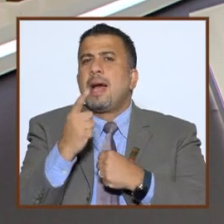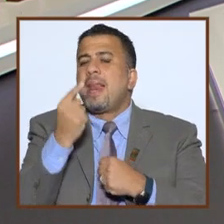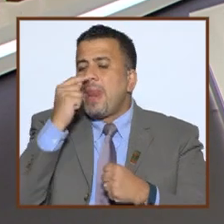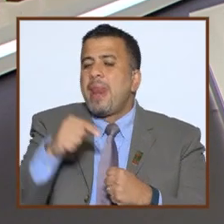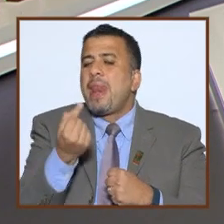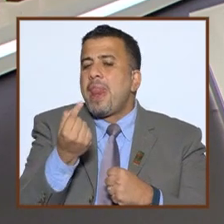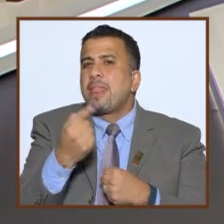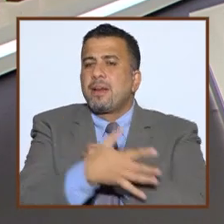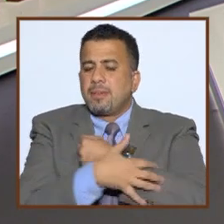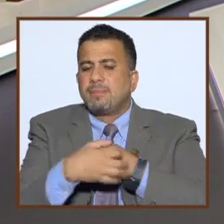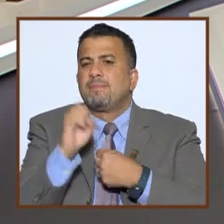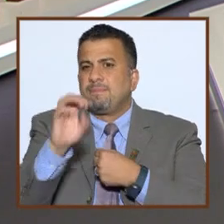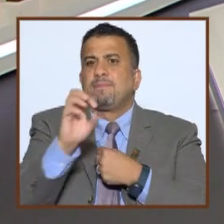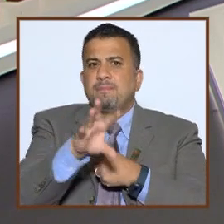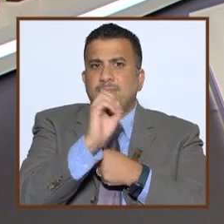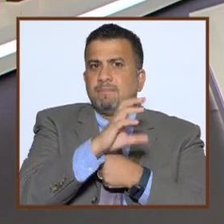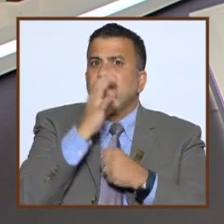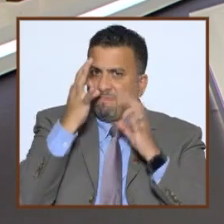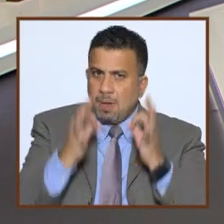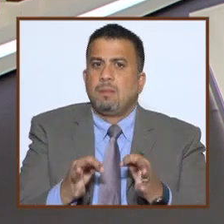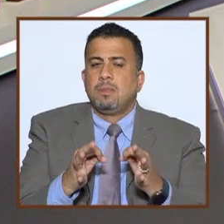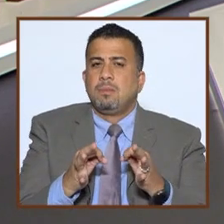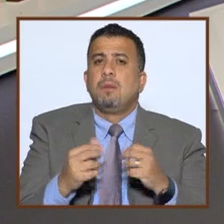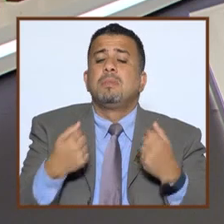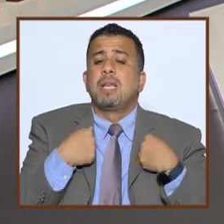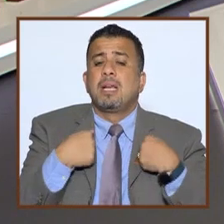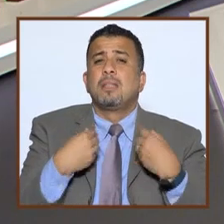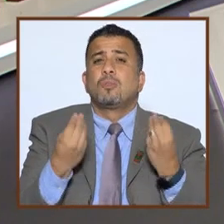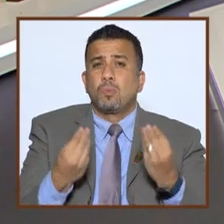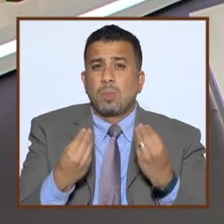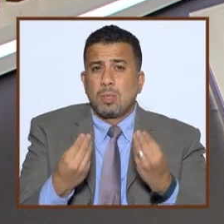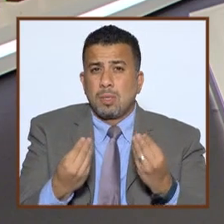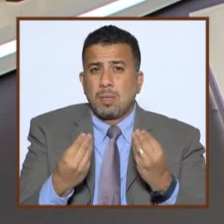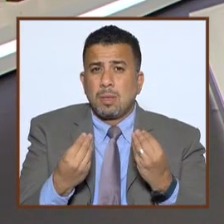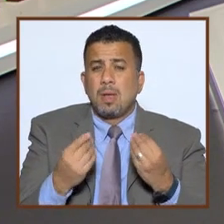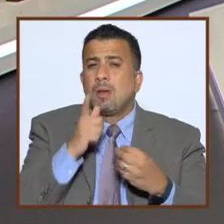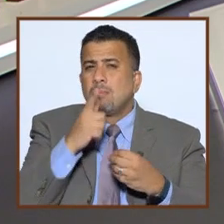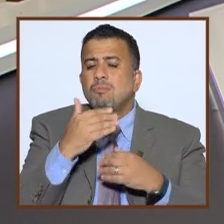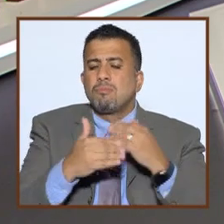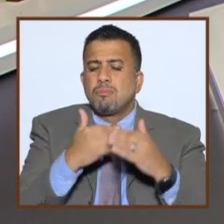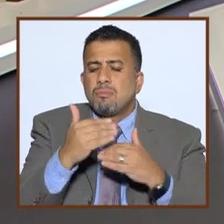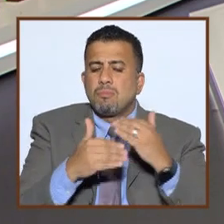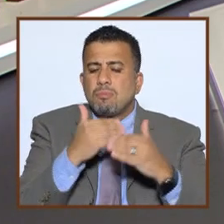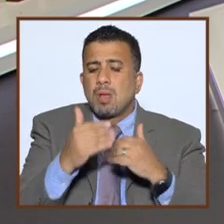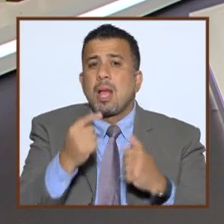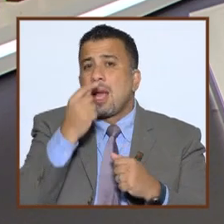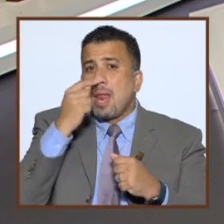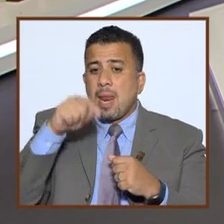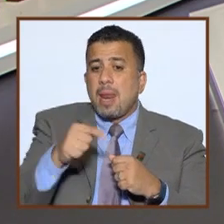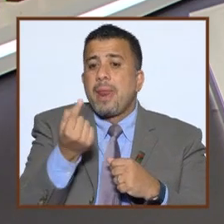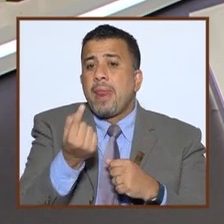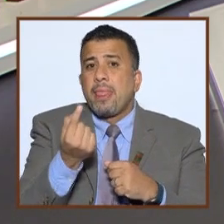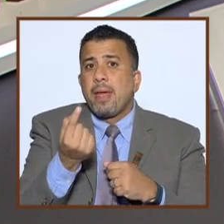النداء وانا ما كنت خفيت تماما من المرض وبعدين الحمد لله راحت الاعراض شويه شويه هل يلزمني اني ارجع